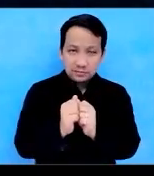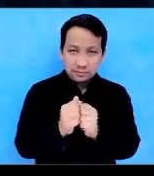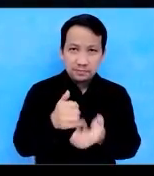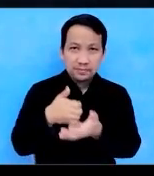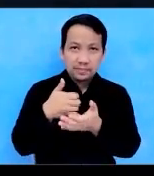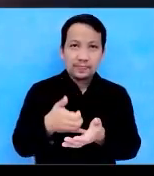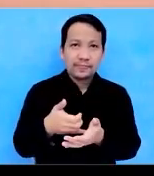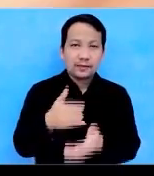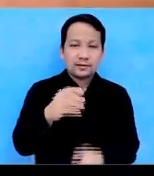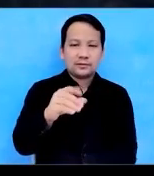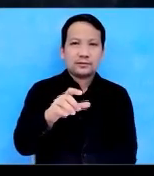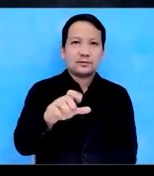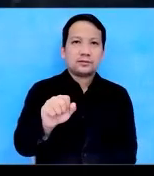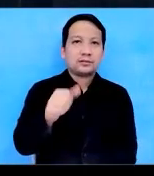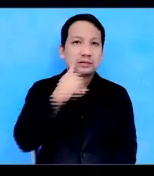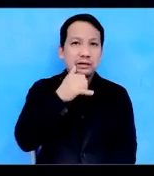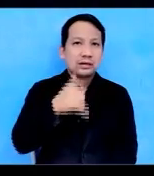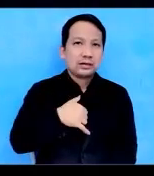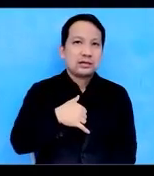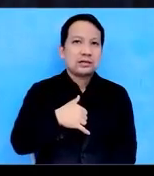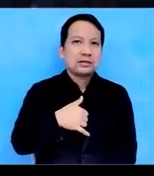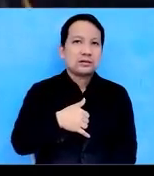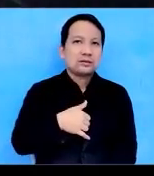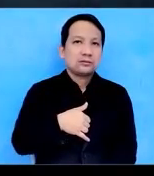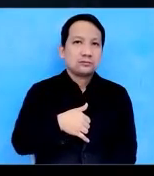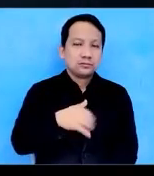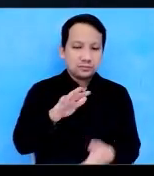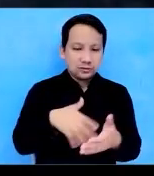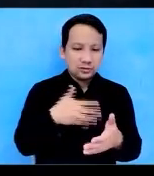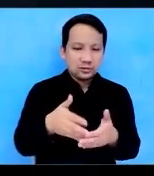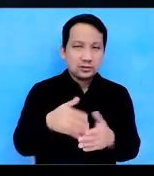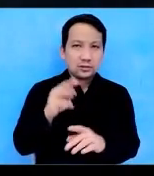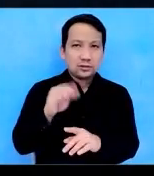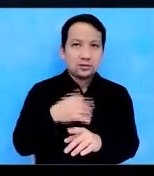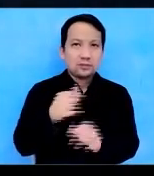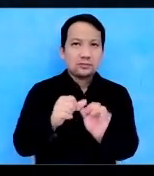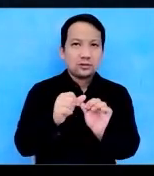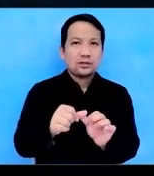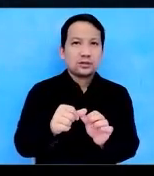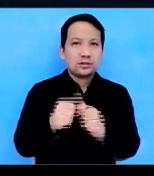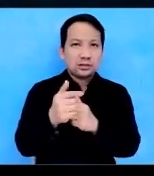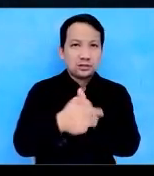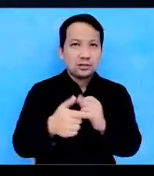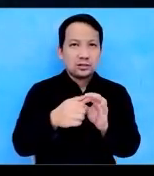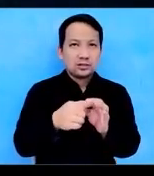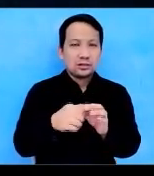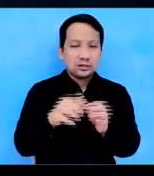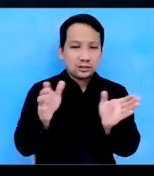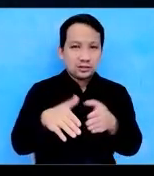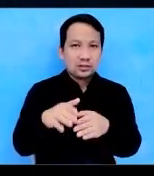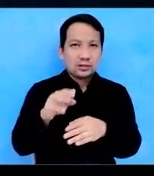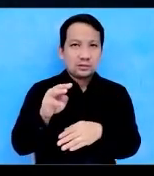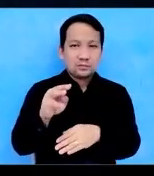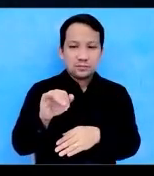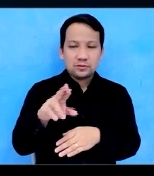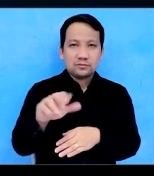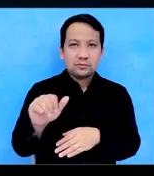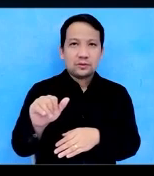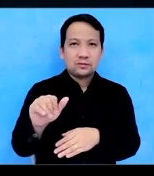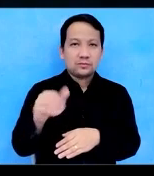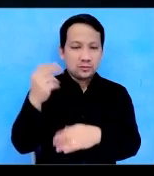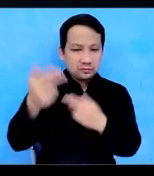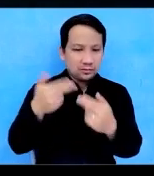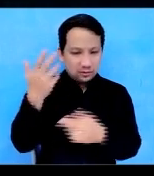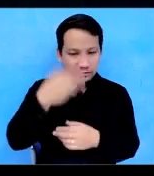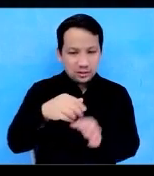ng Oscars kahapon. Nakatakda naman sa May ang global release ng The Little Mermaid. Historical ang